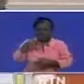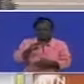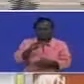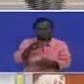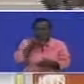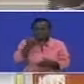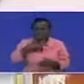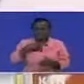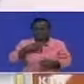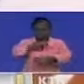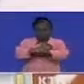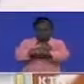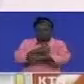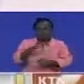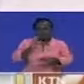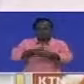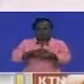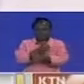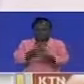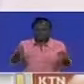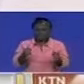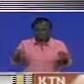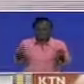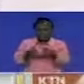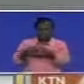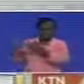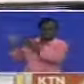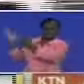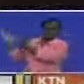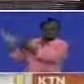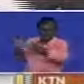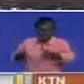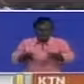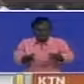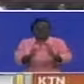a strategic point. Barabara ya Latema katikati ya jiji la Nairobi.